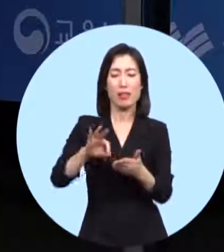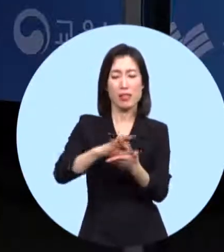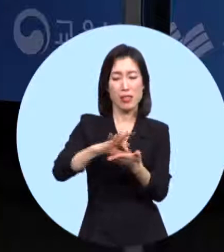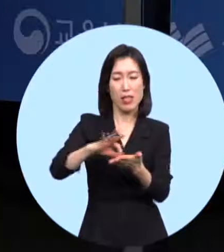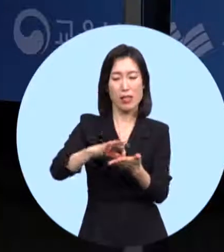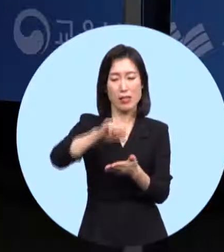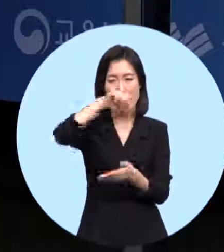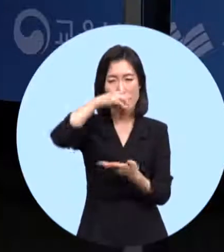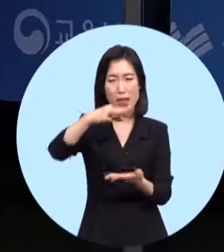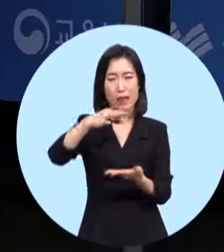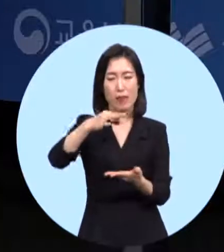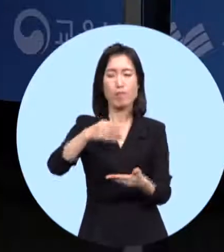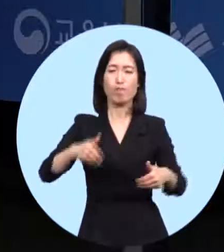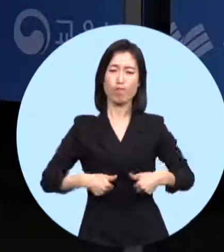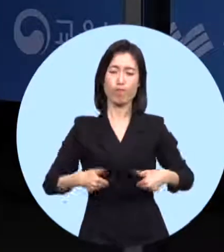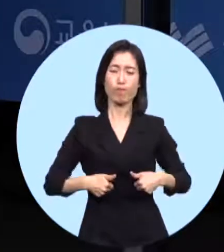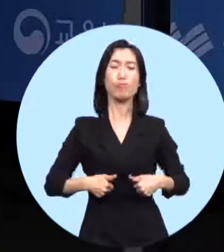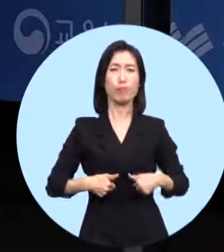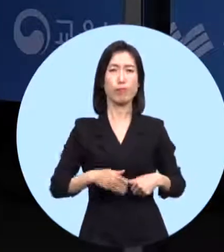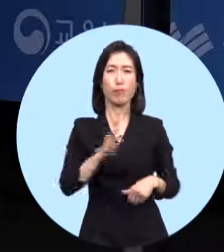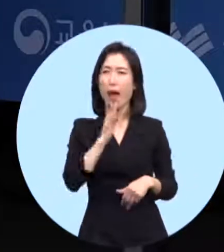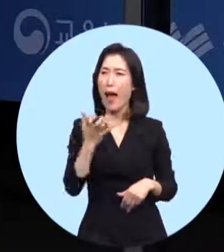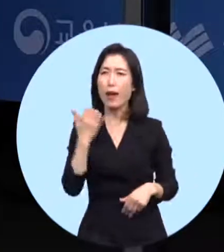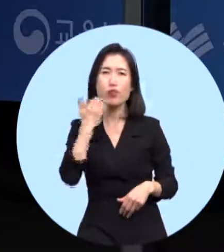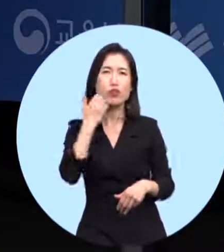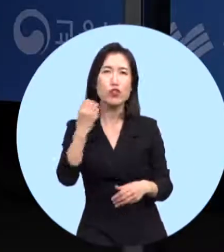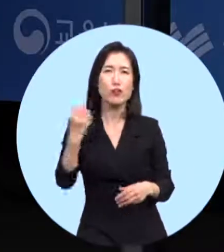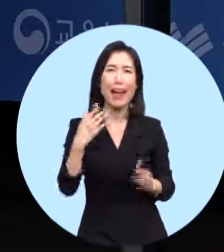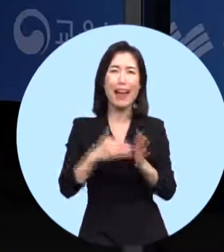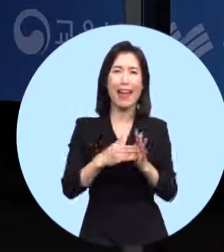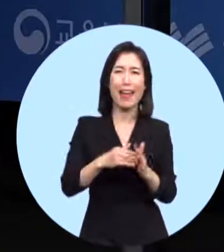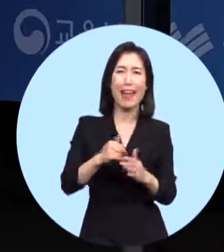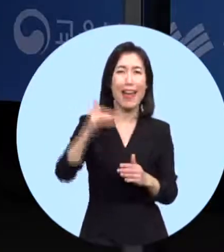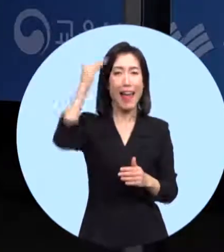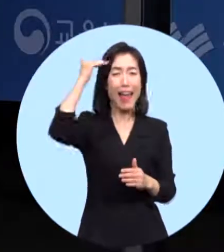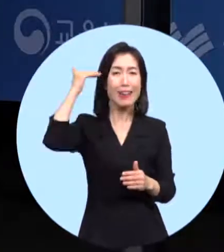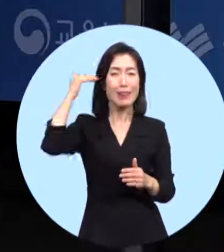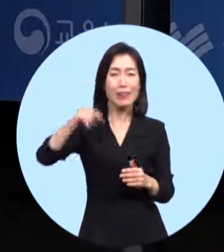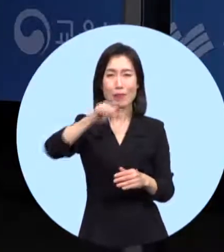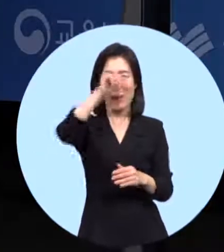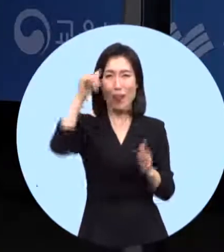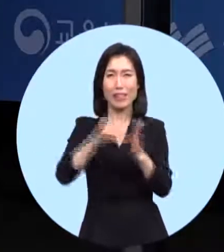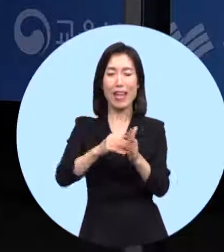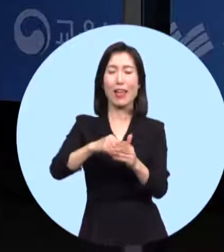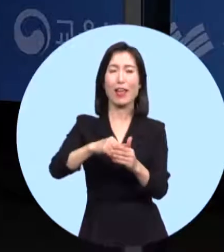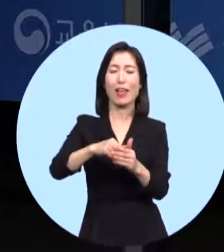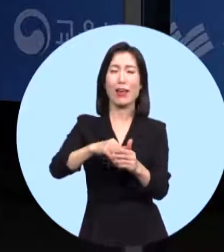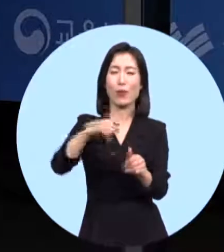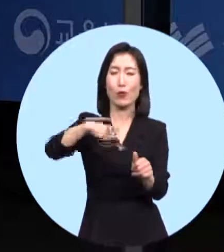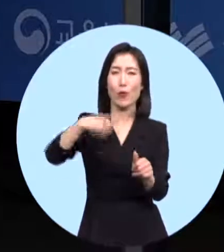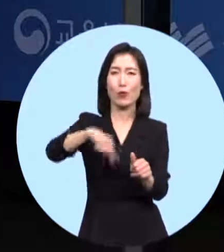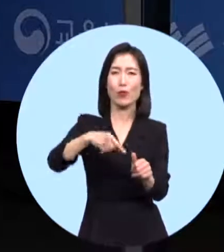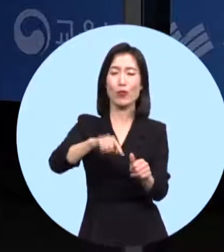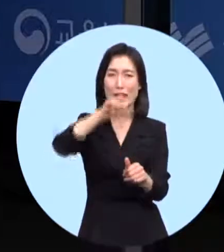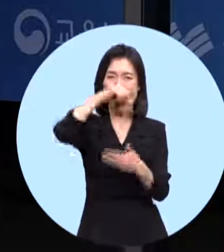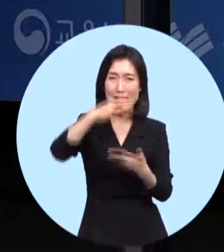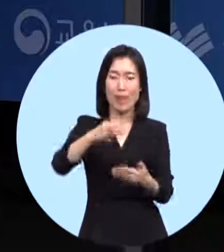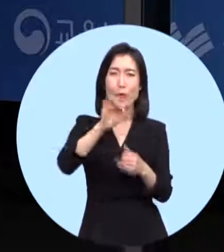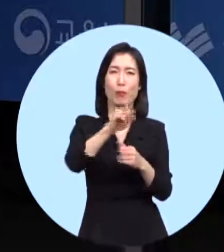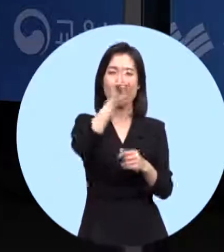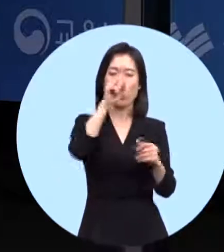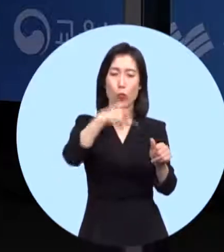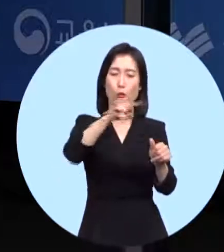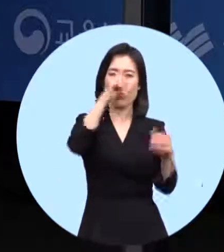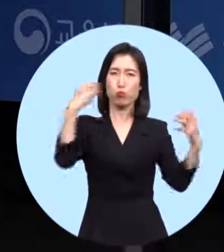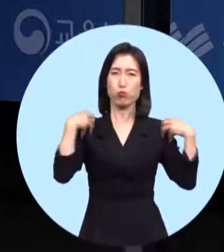재정은 분명히 필요합니다. 아까 어느 분이셨죠? 한국의 평생교육 재정이 공식적으로는 국가 교육